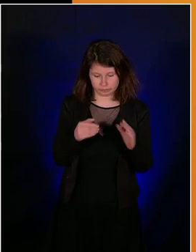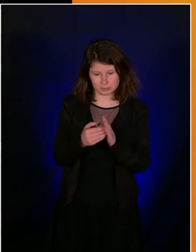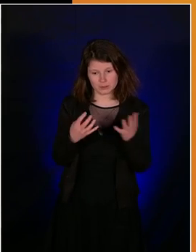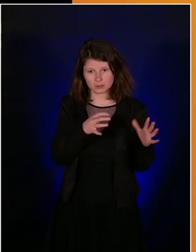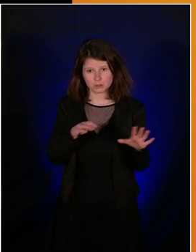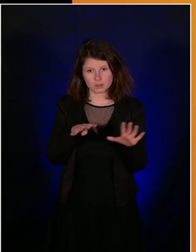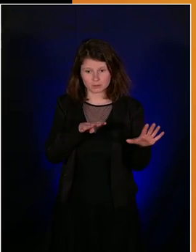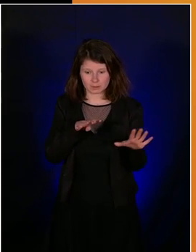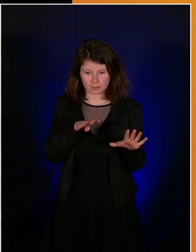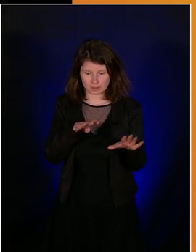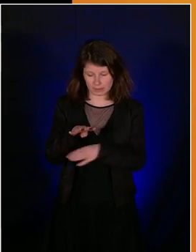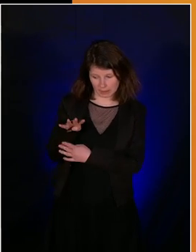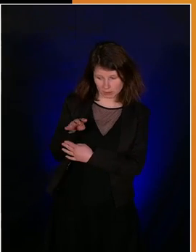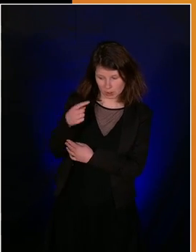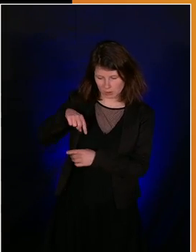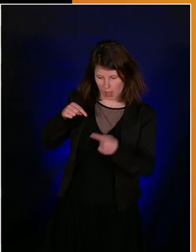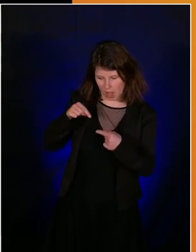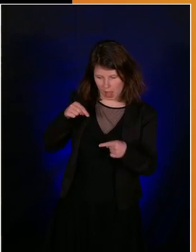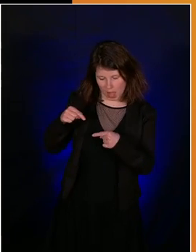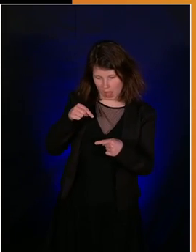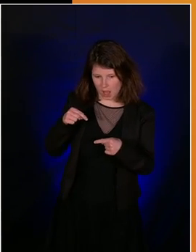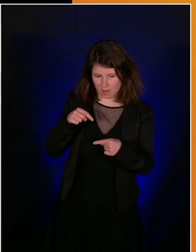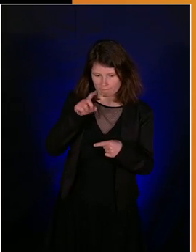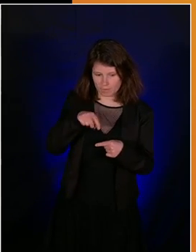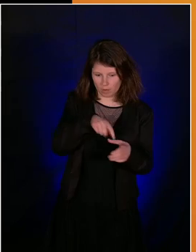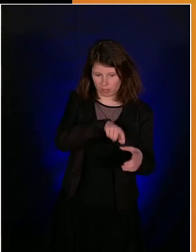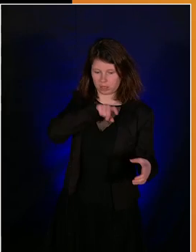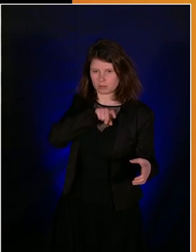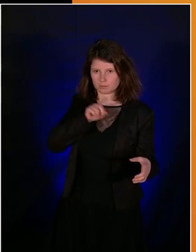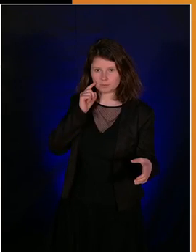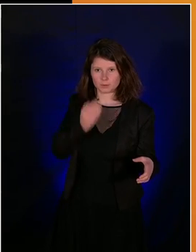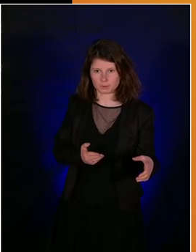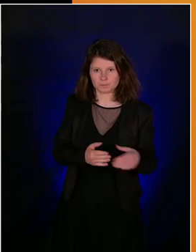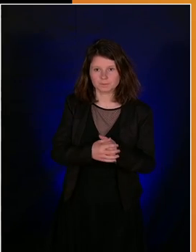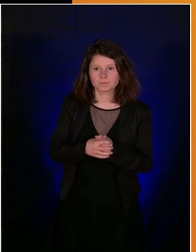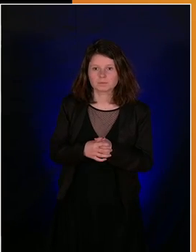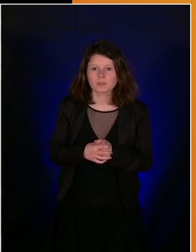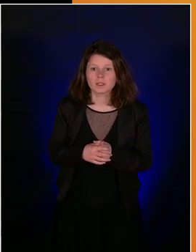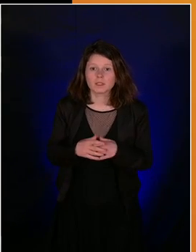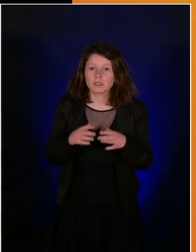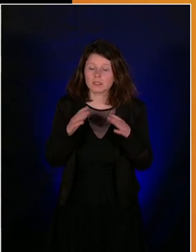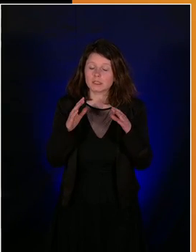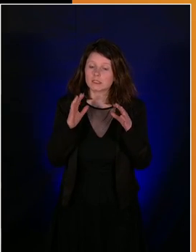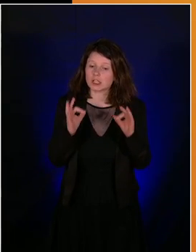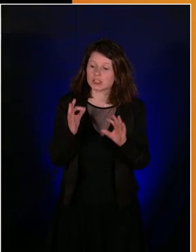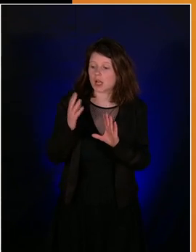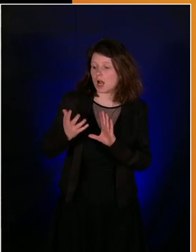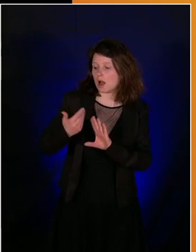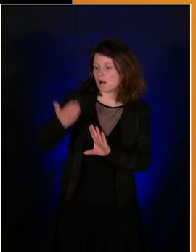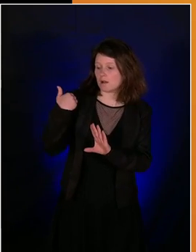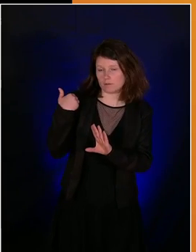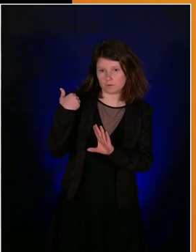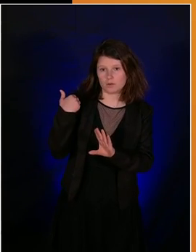déjà dans les années 70-80 la CGT avait pointé des problèmes de fonctionnement hein de et donc de